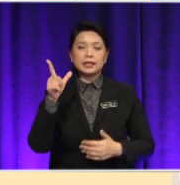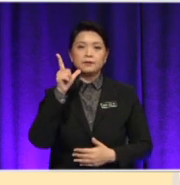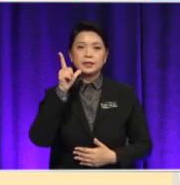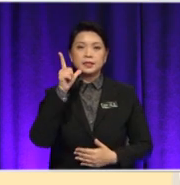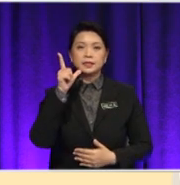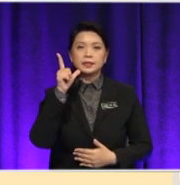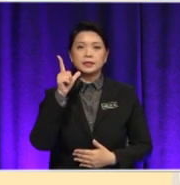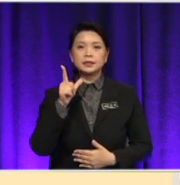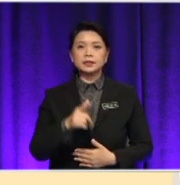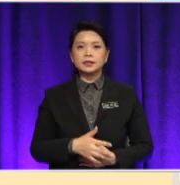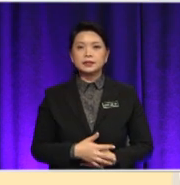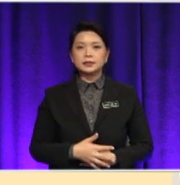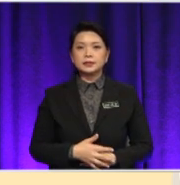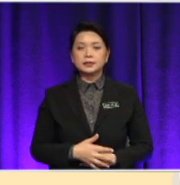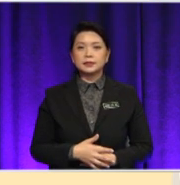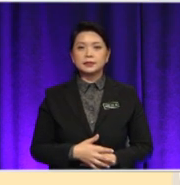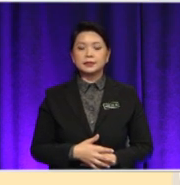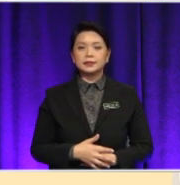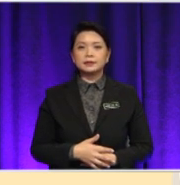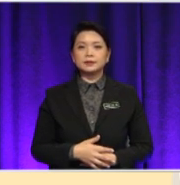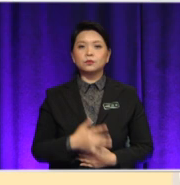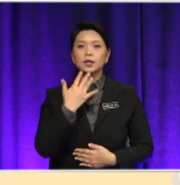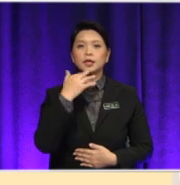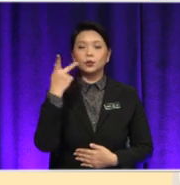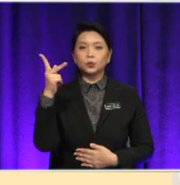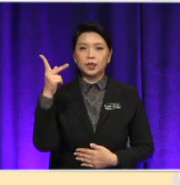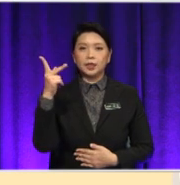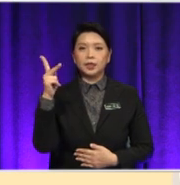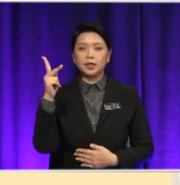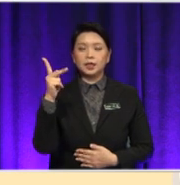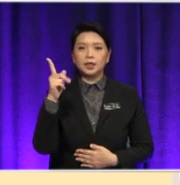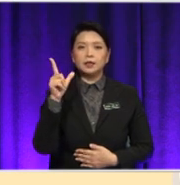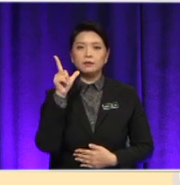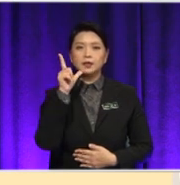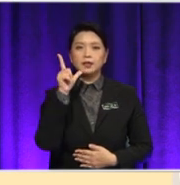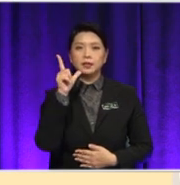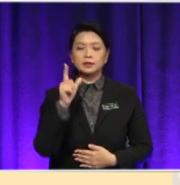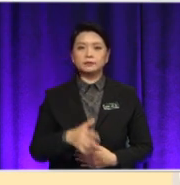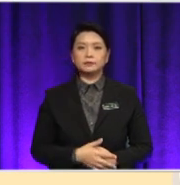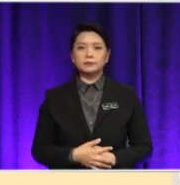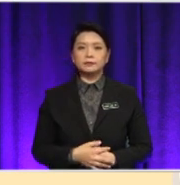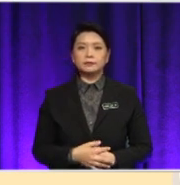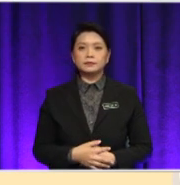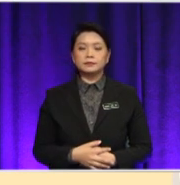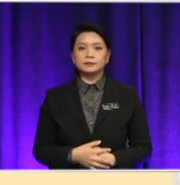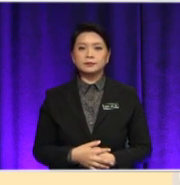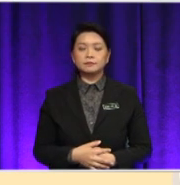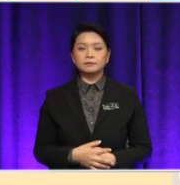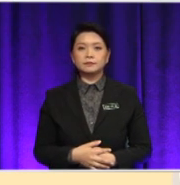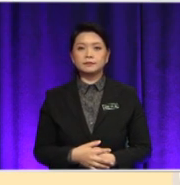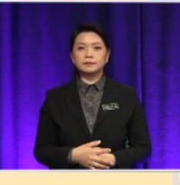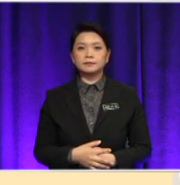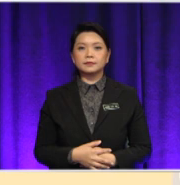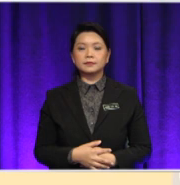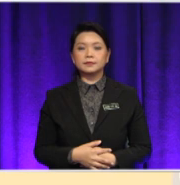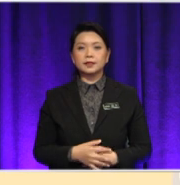cikgu. Dung. Nah, kuning cikgu. Warna kuning Lavanya. Tinggal satu warna tinggal lagi, Amal. Warna apa cikgu? Warna